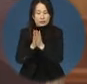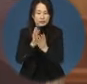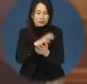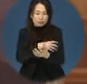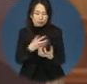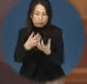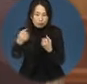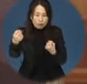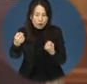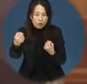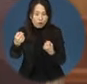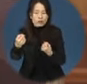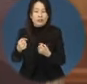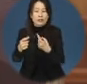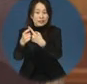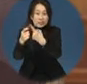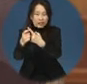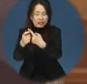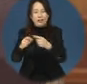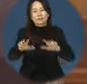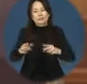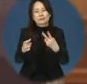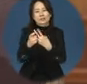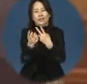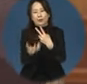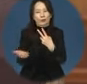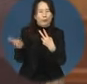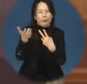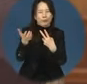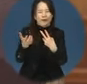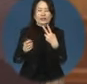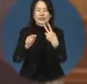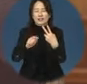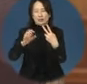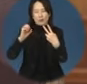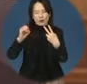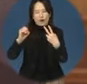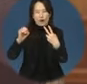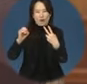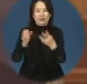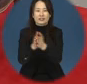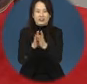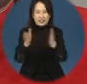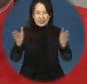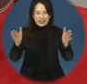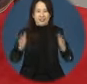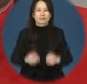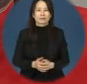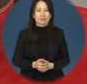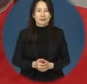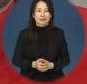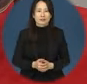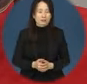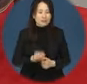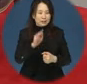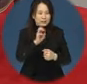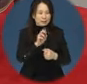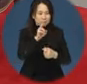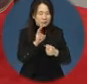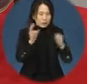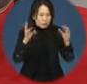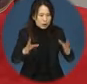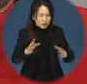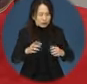단계 이제는 자치 공권 1단계 그래서 자치 본건 2.0 으로 명명 했습니다 예 32년만에 전면개정